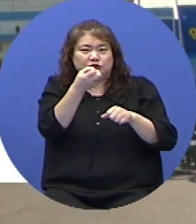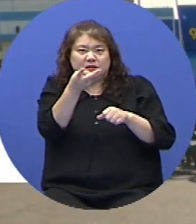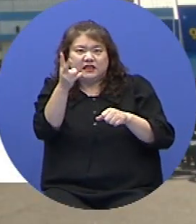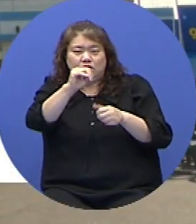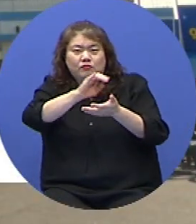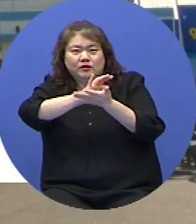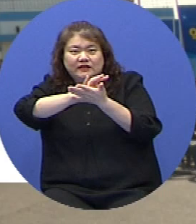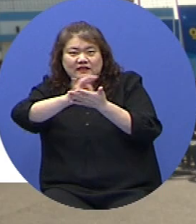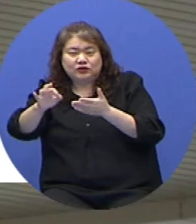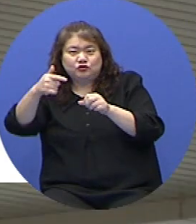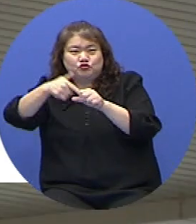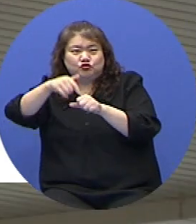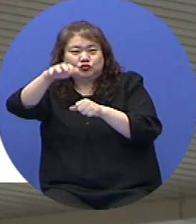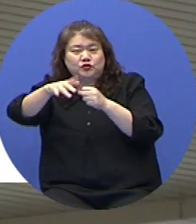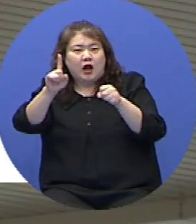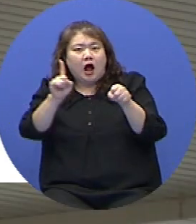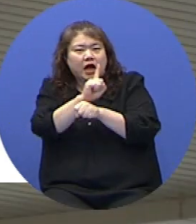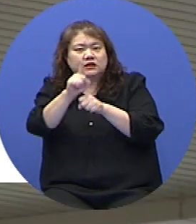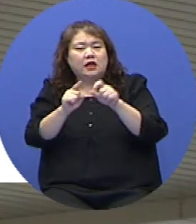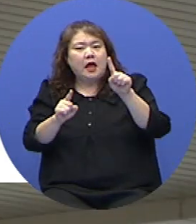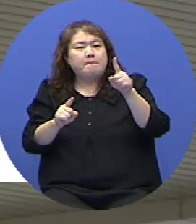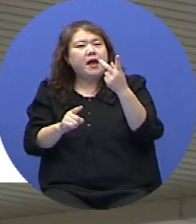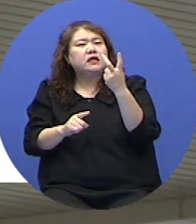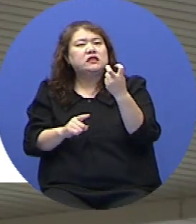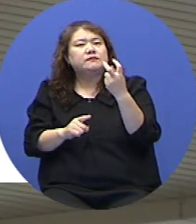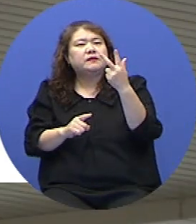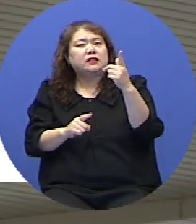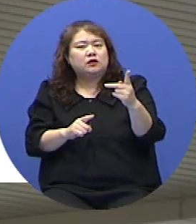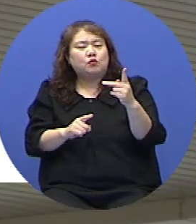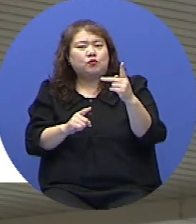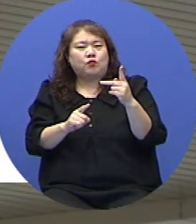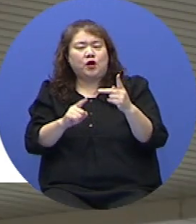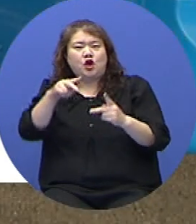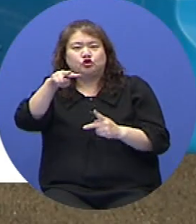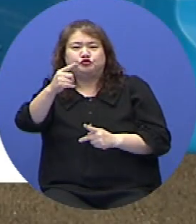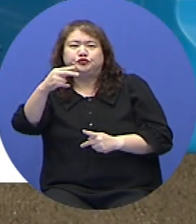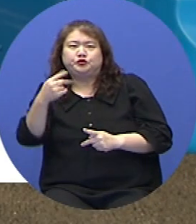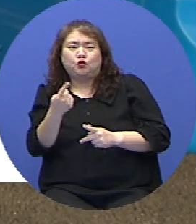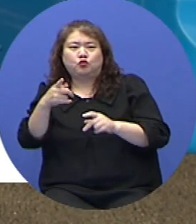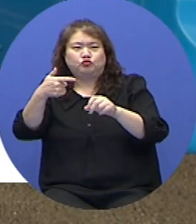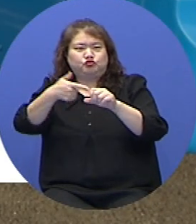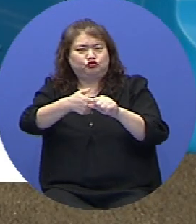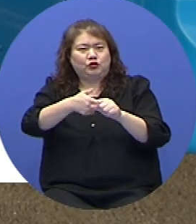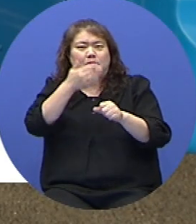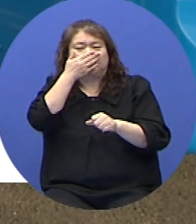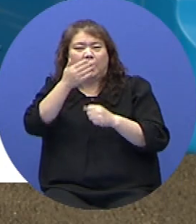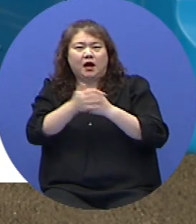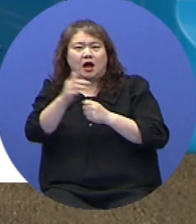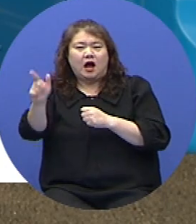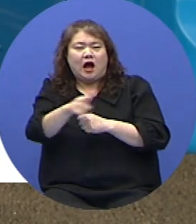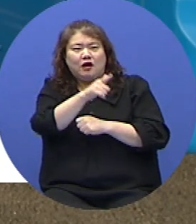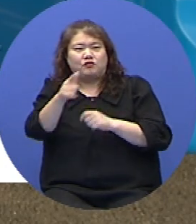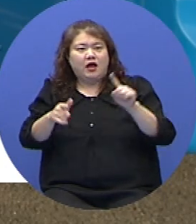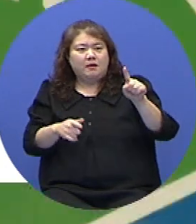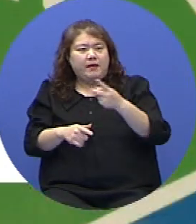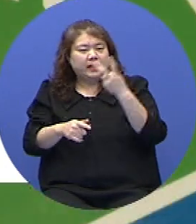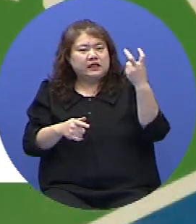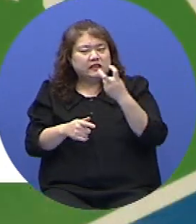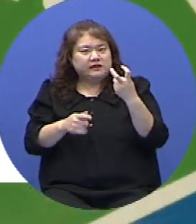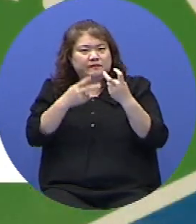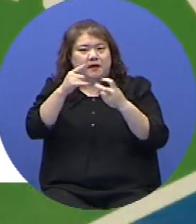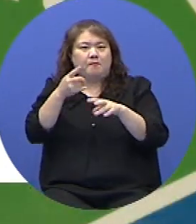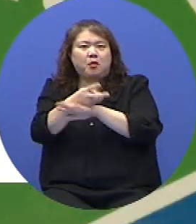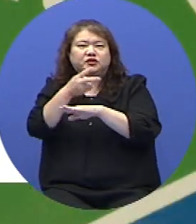액화수소 충전소는 1시간에 120kg의 수소를 충전할 수 있어 하루 최대 120대의 수소버스